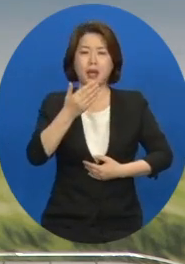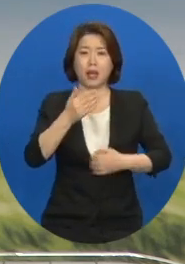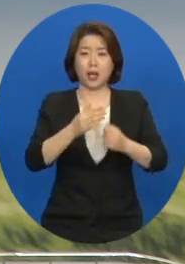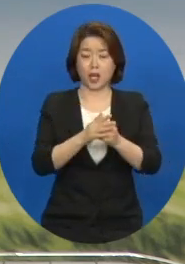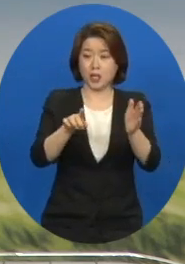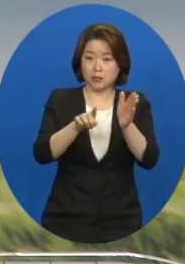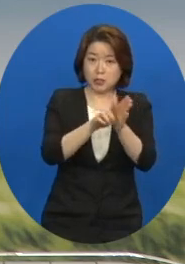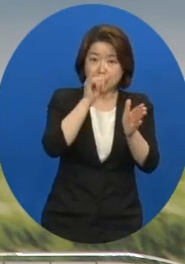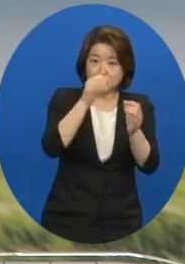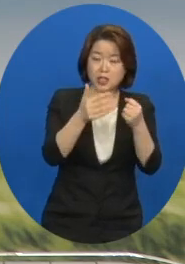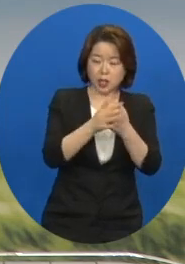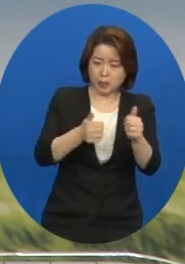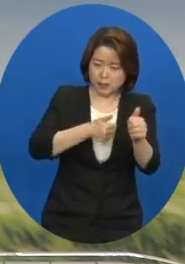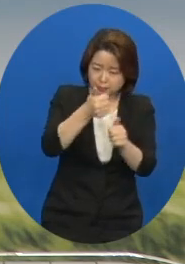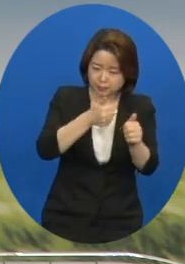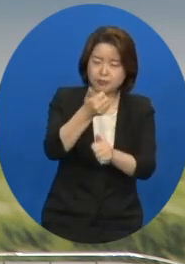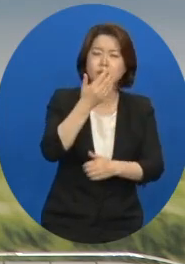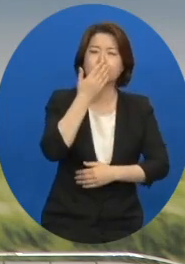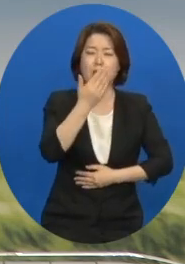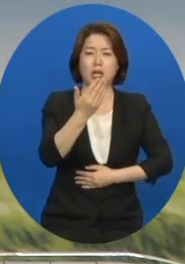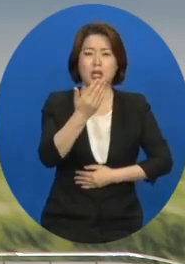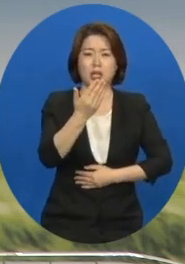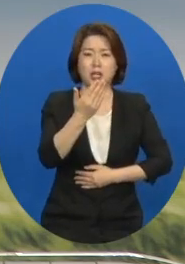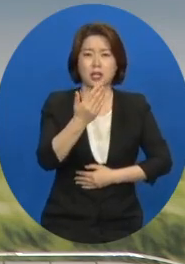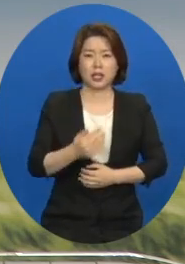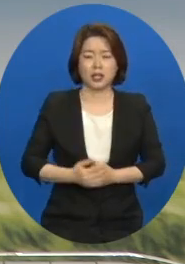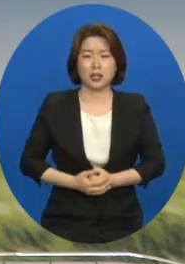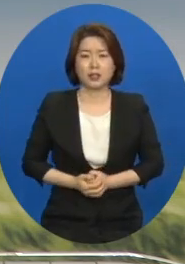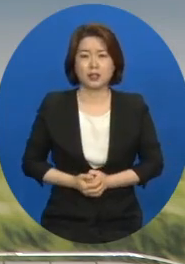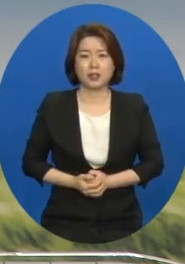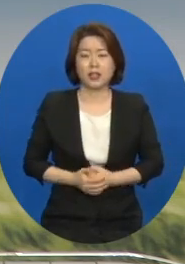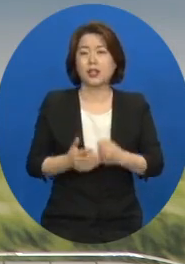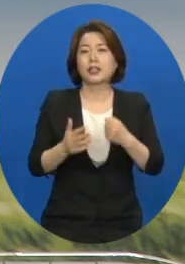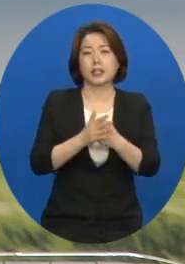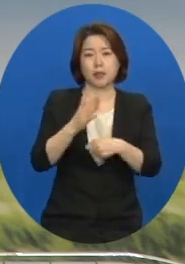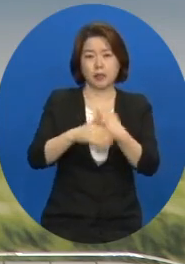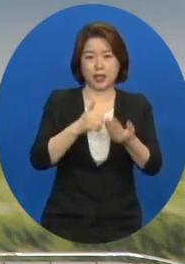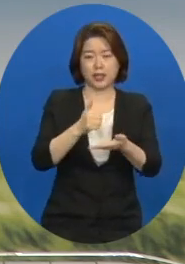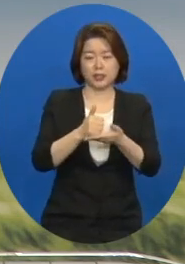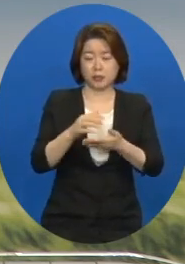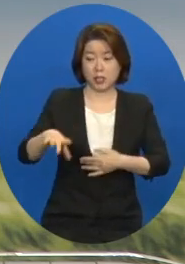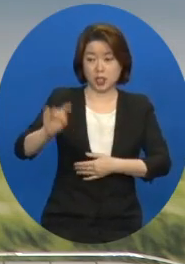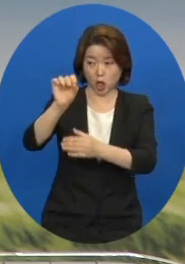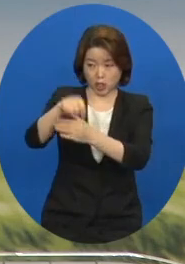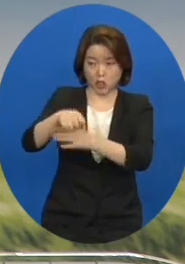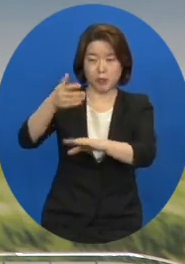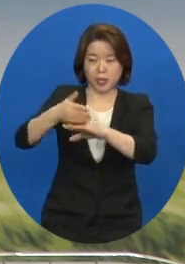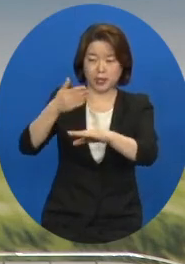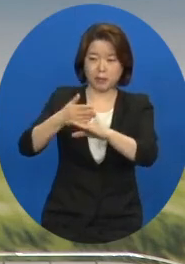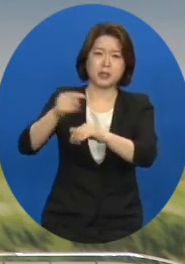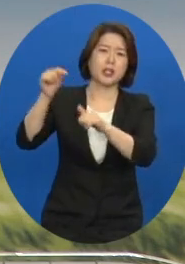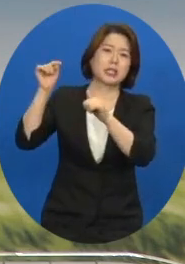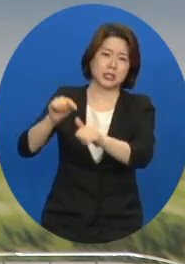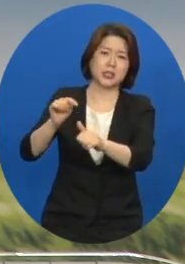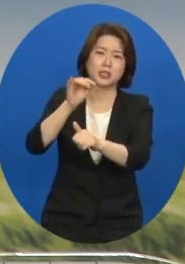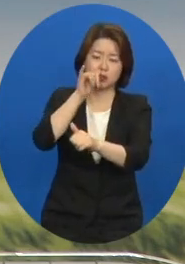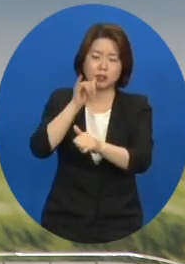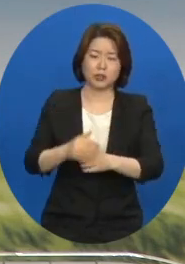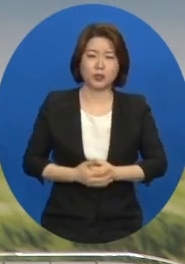믿음이 있으니까 극복해 나가는 거죠. 그래서 하나님이 첫 열매 감사를 하게 하신 겁니다.